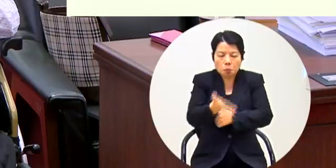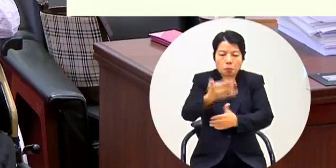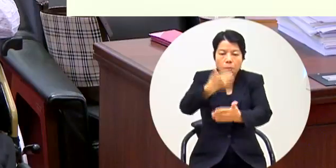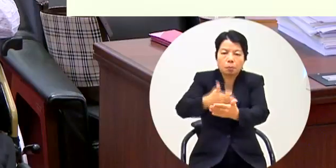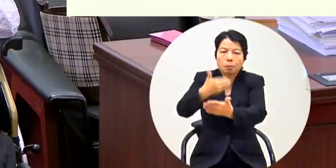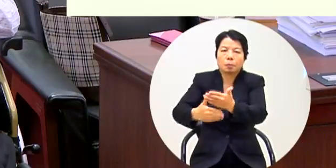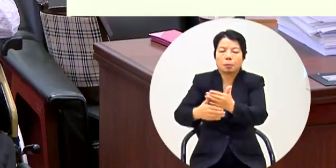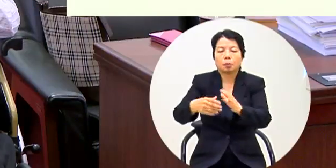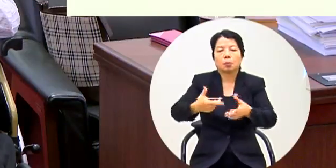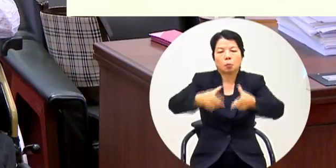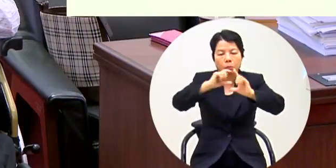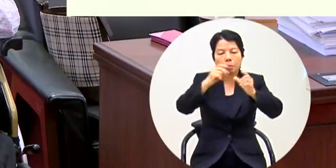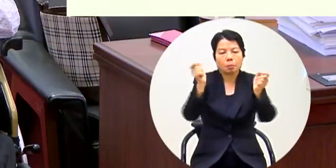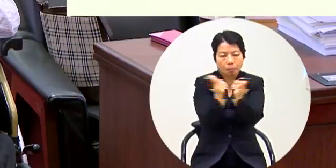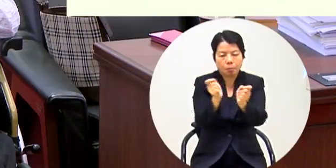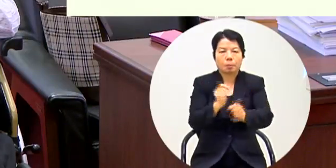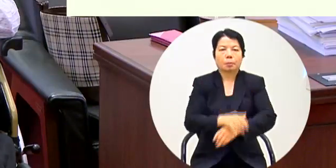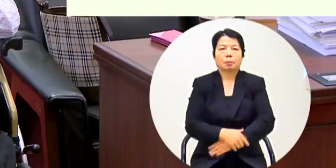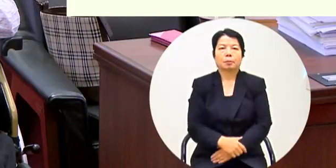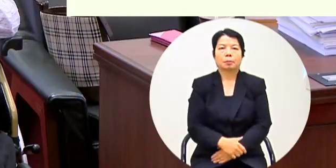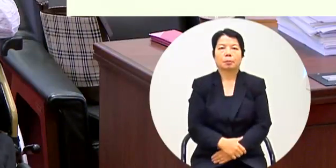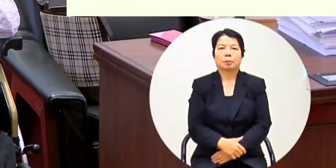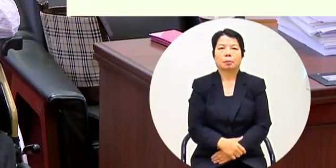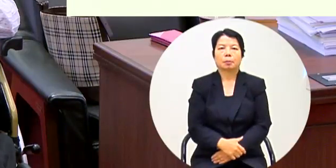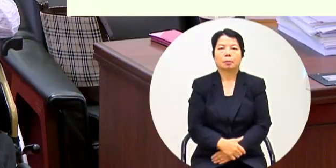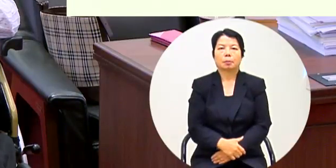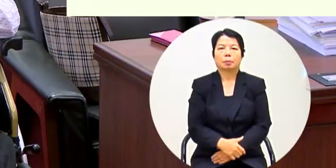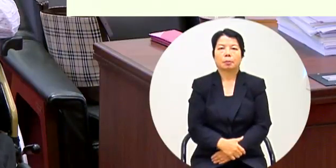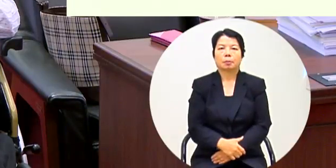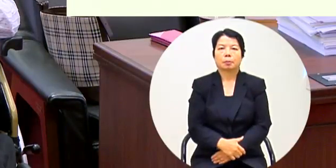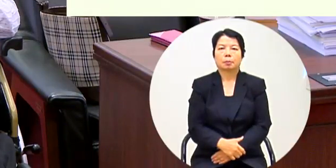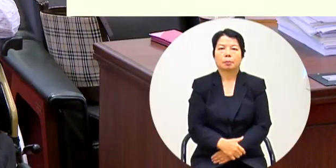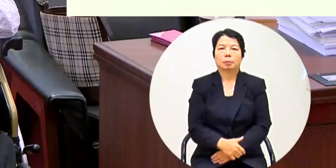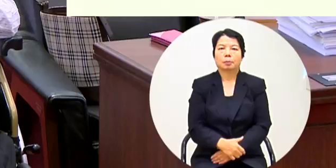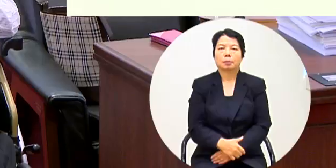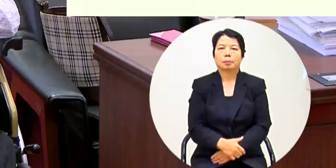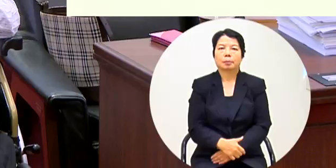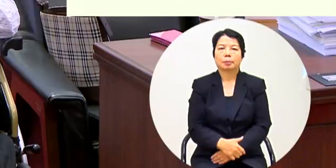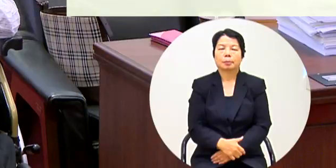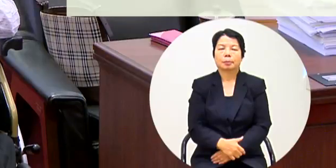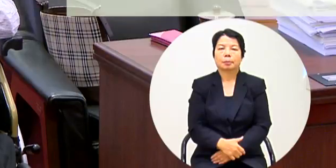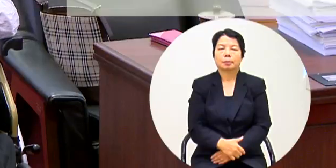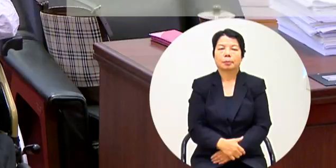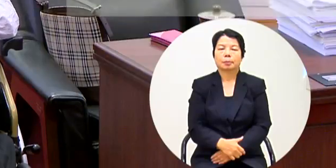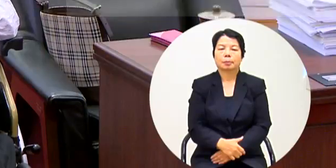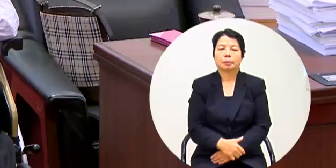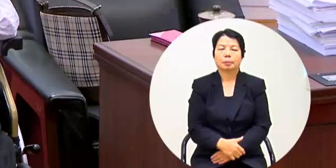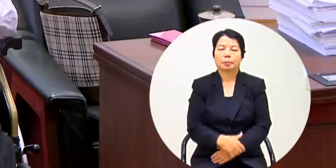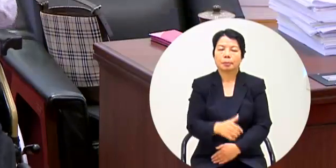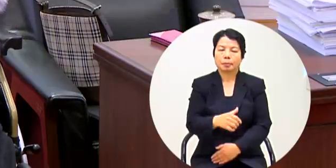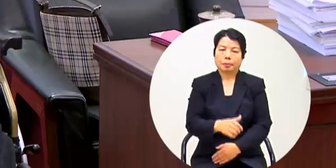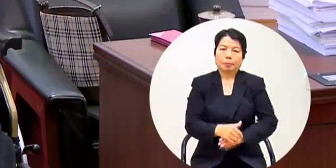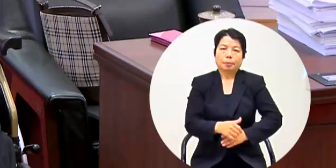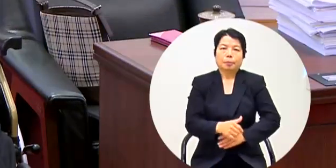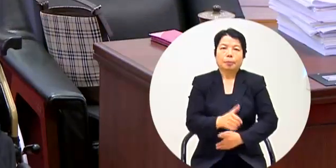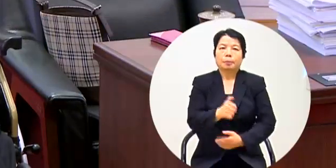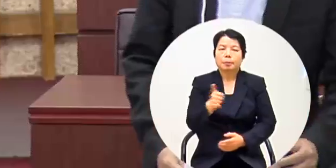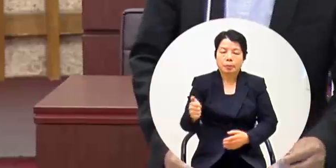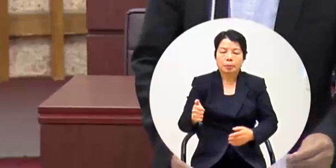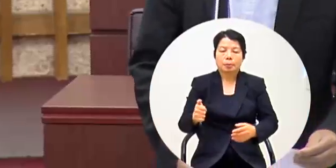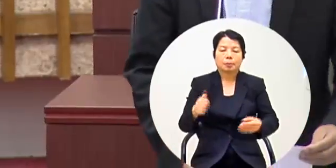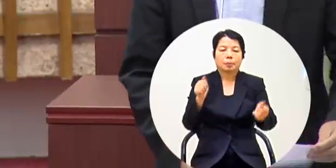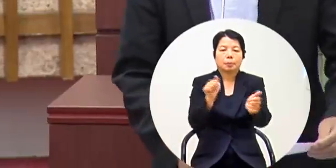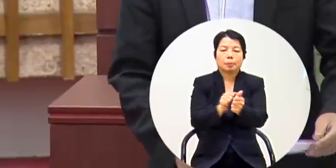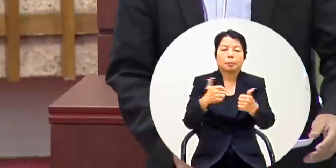限哦，嘿，谢谢。 来，局长请说明。 好，谢谢，谢谢副议长，谢谢林议员啊、这边的一个指导